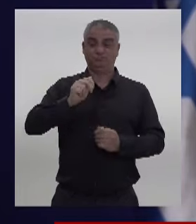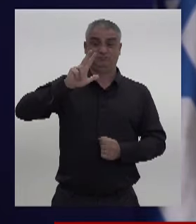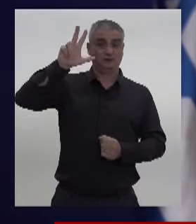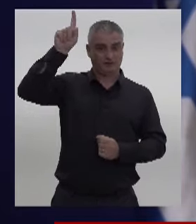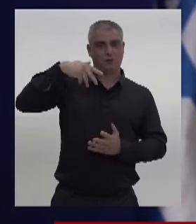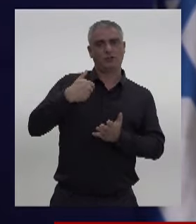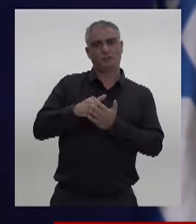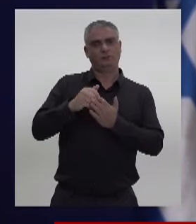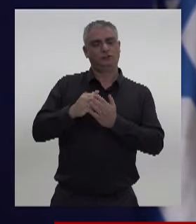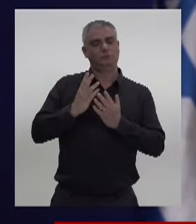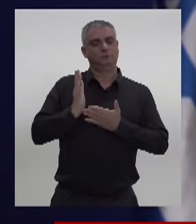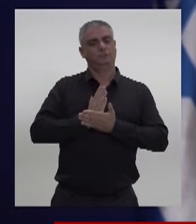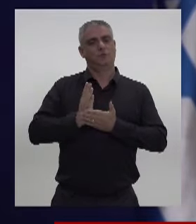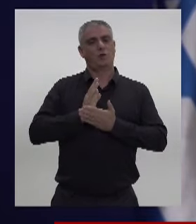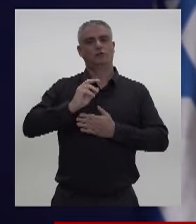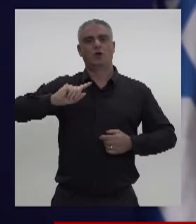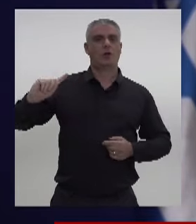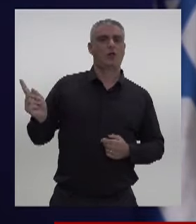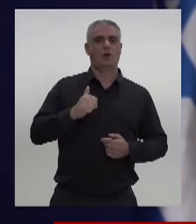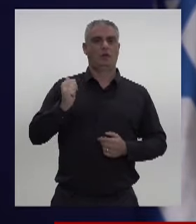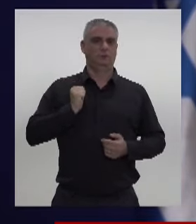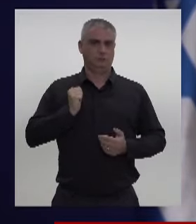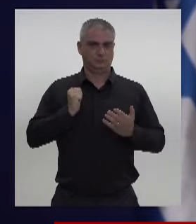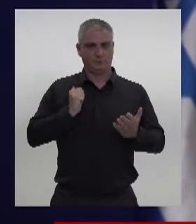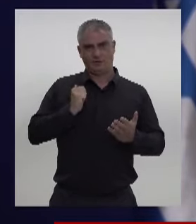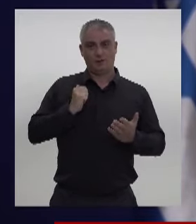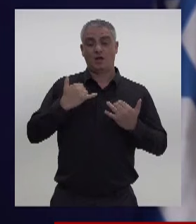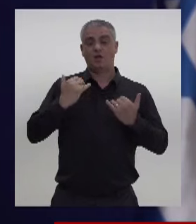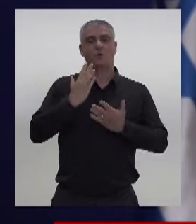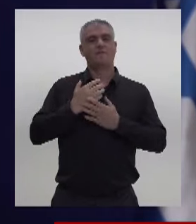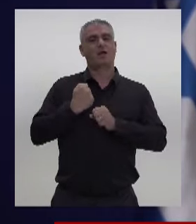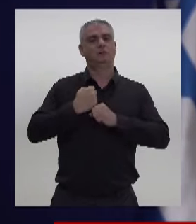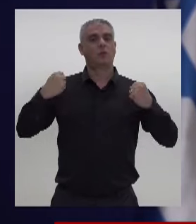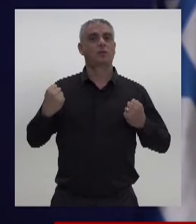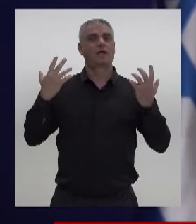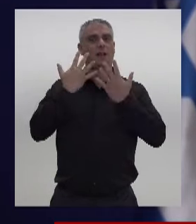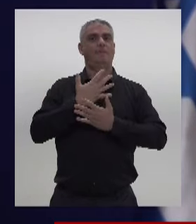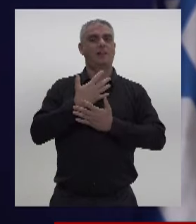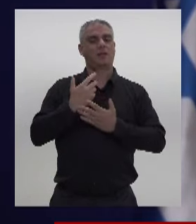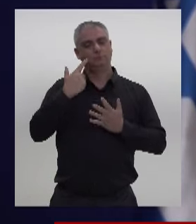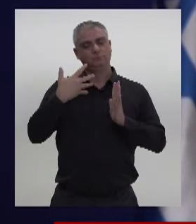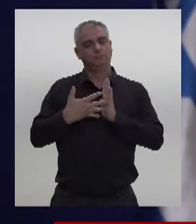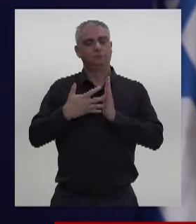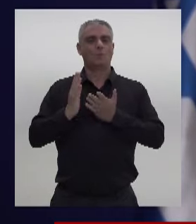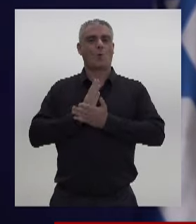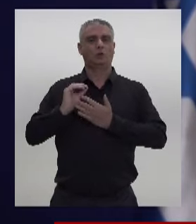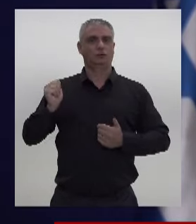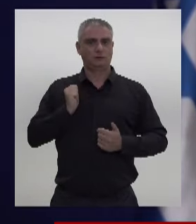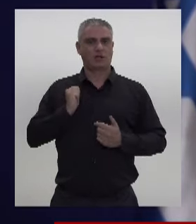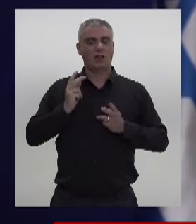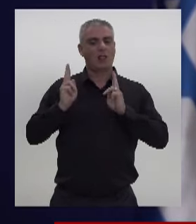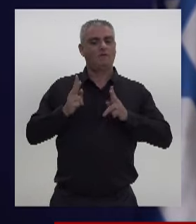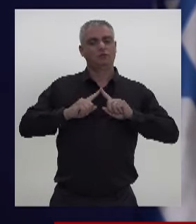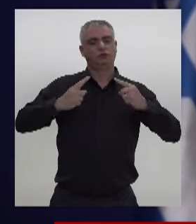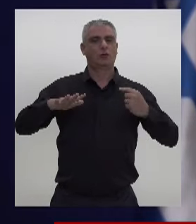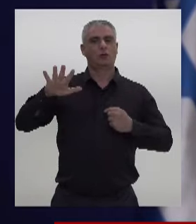ממשיכים לחזק את המוכנות של כלל מערכי צהל היום ביצענו תרגיל פתע לחיזוק מוכנות צהל לתרחישים שונים